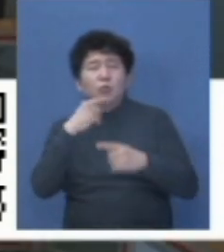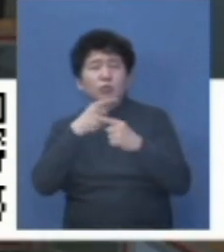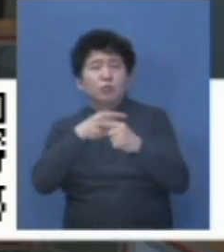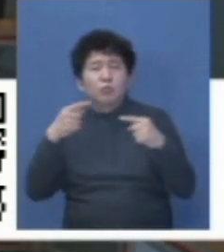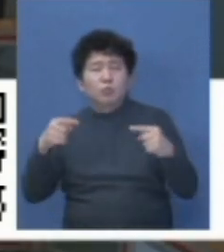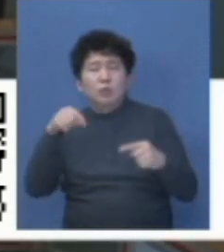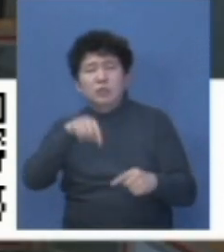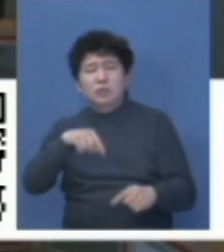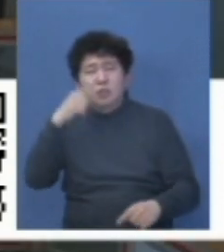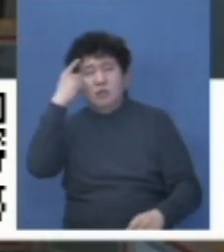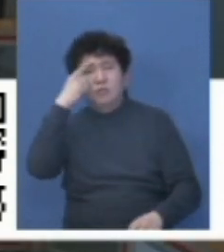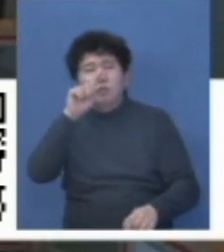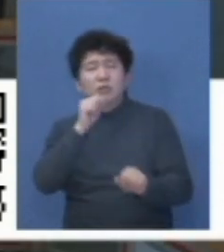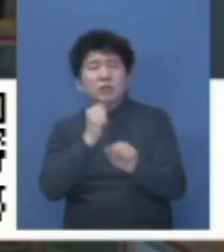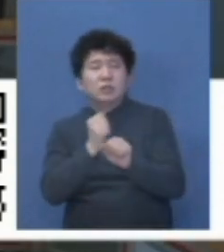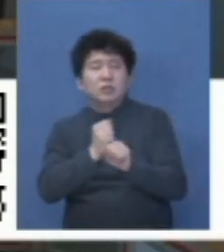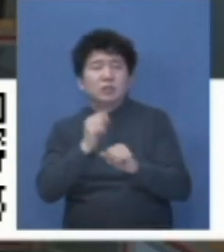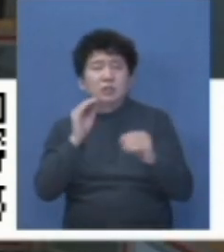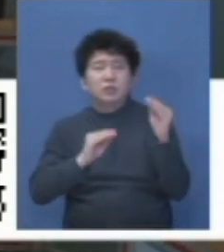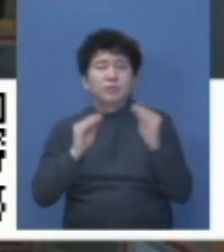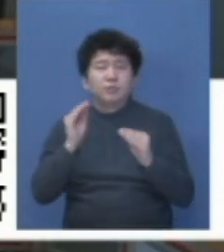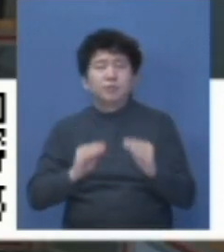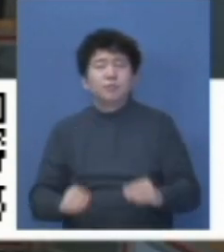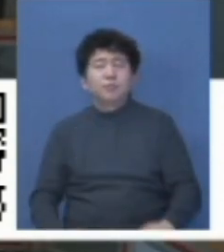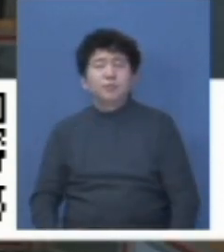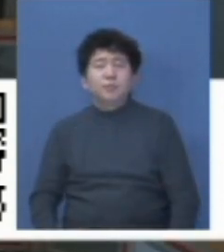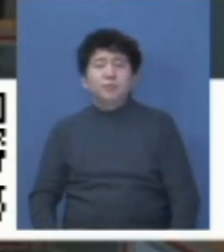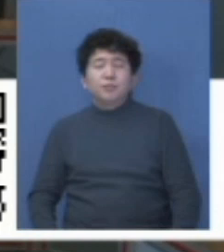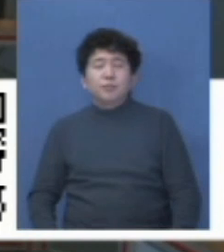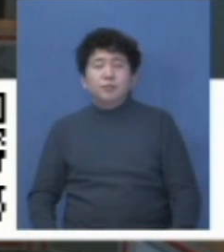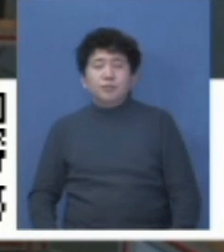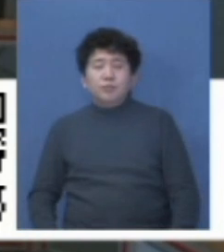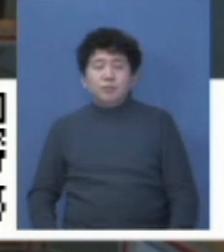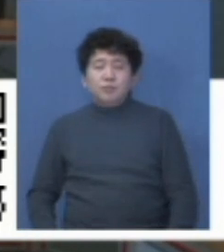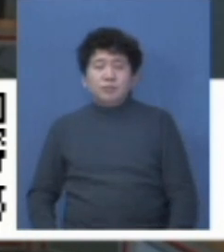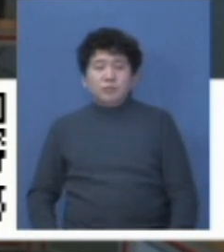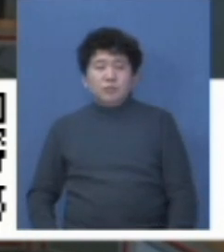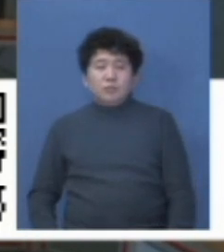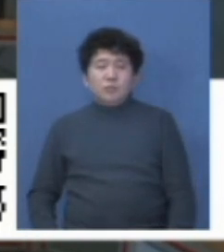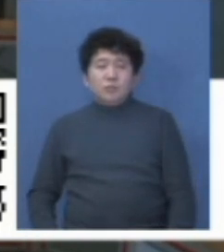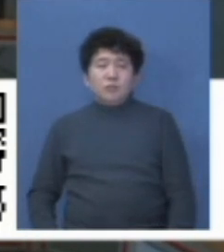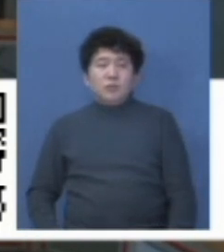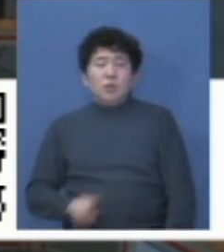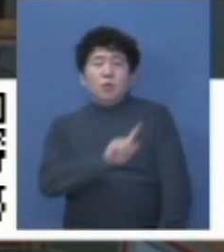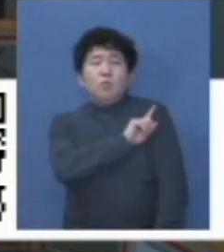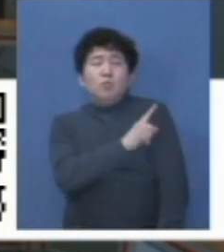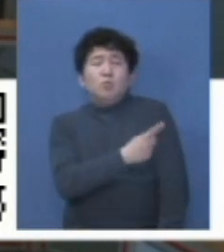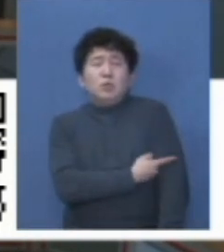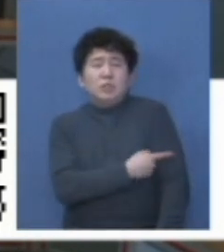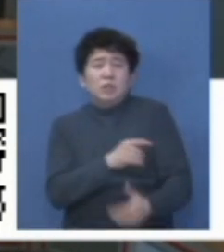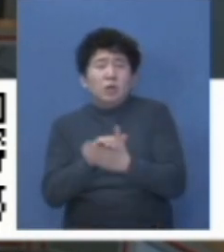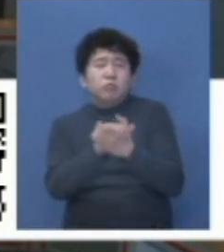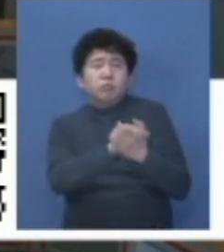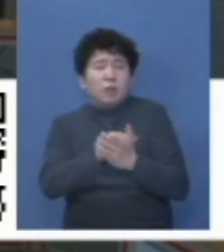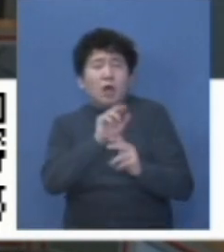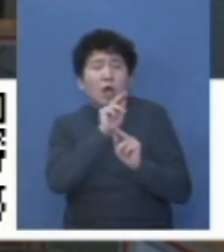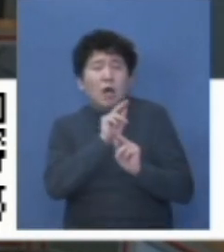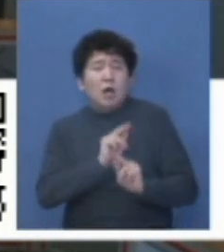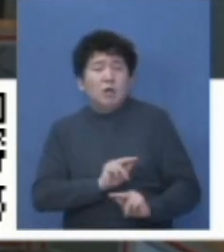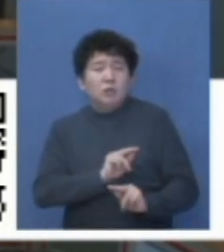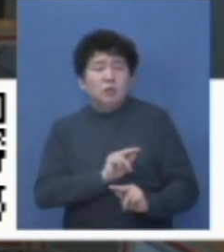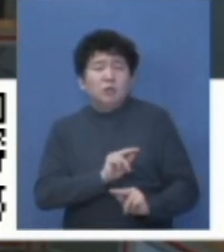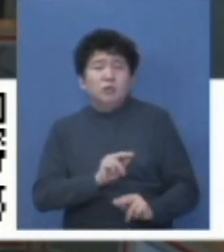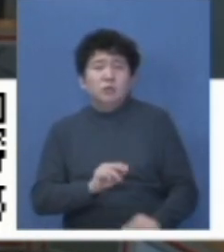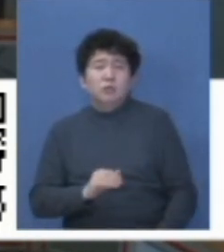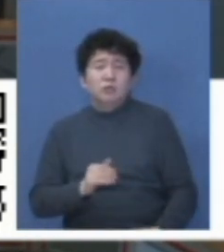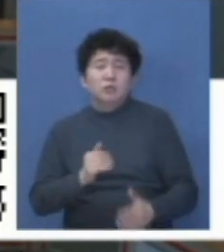Этот форум нацелен на то, чтобы расширить именно горизонты сотрудничества, дать представление и